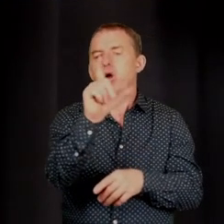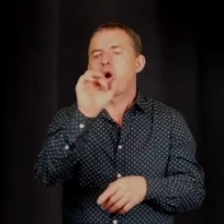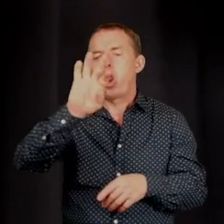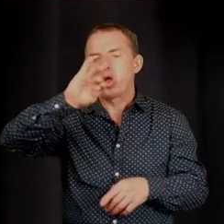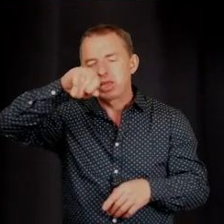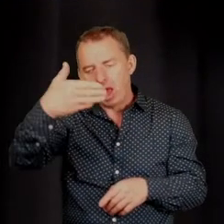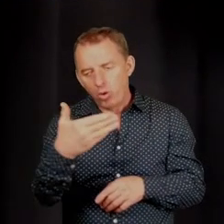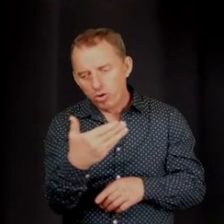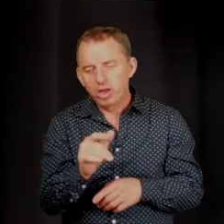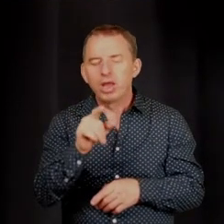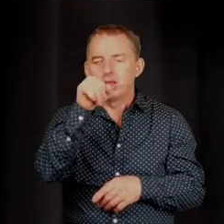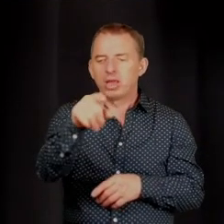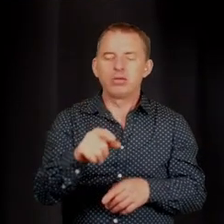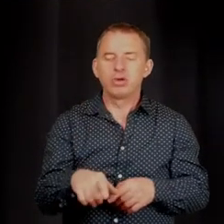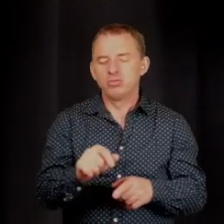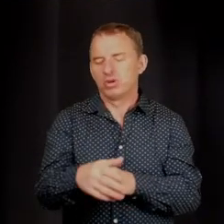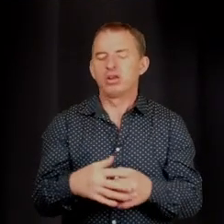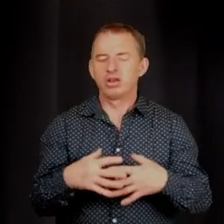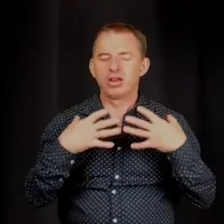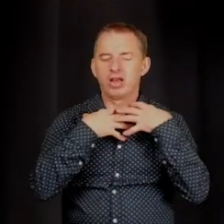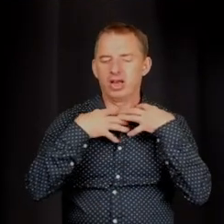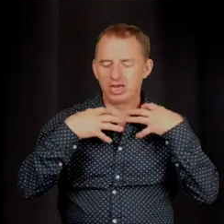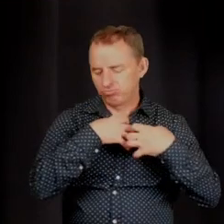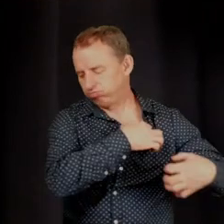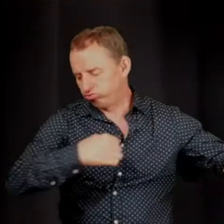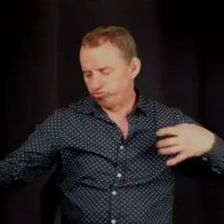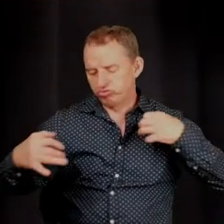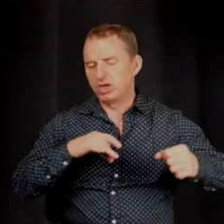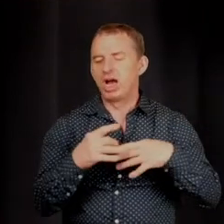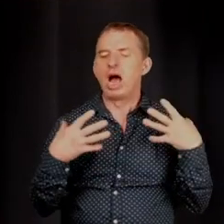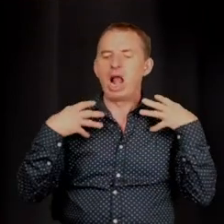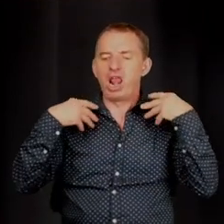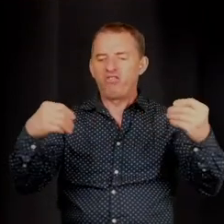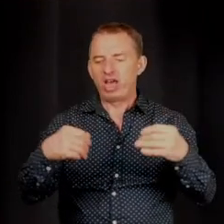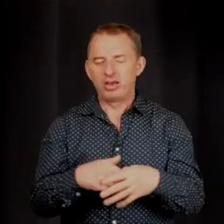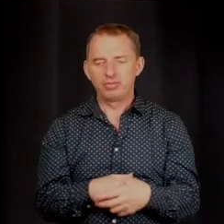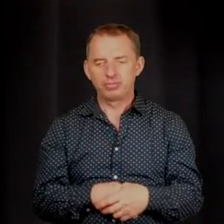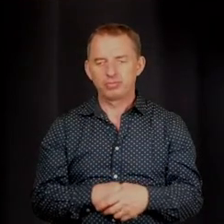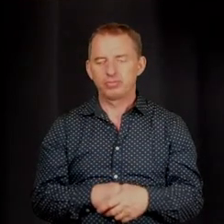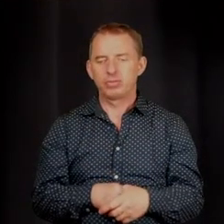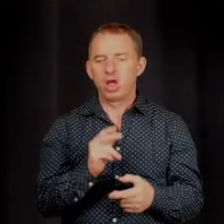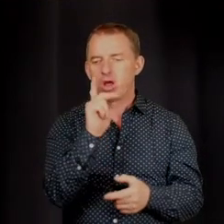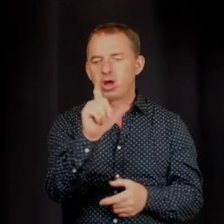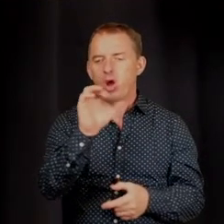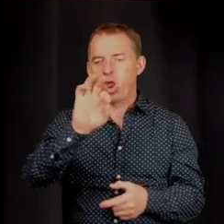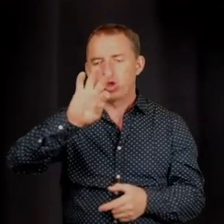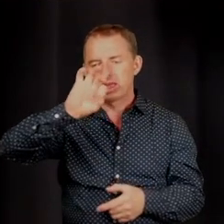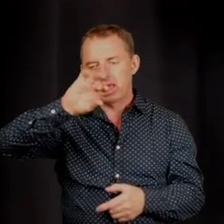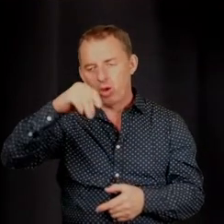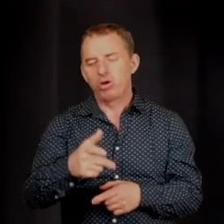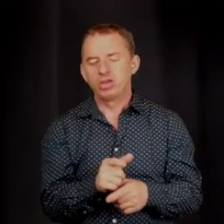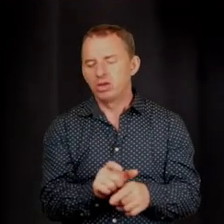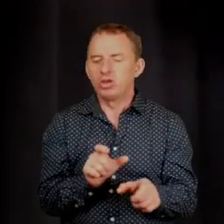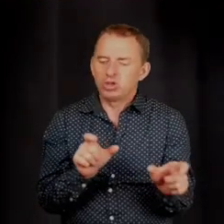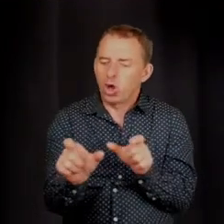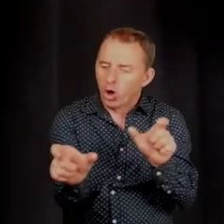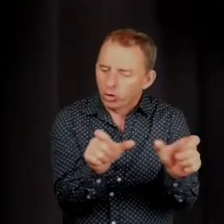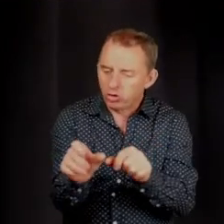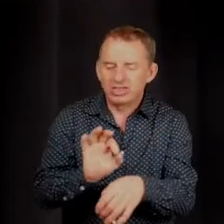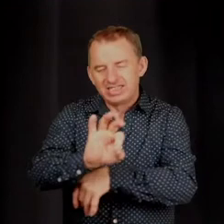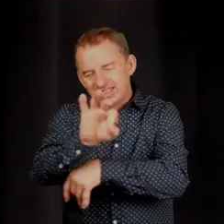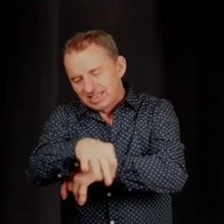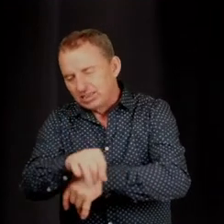tam, aby rozszarpały ich lwy. Some would be tortured and imprisoned alone. Niektórzy będą torturowani i więzieni